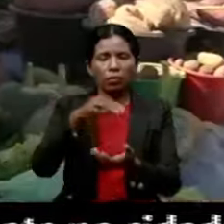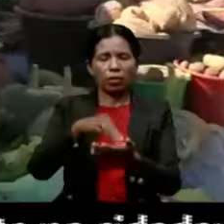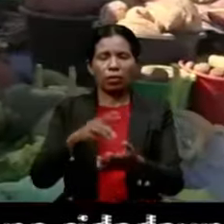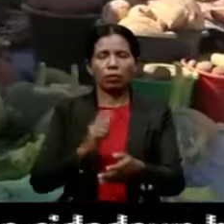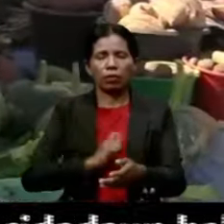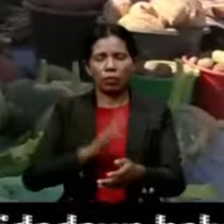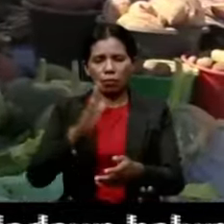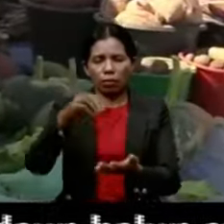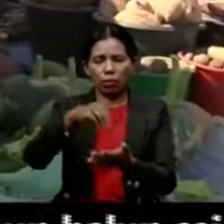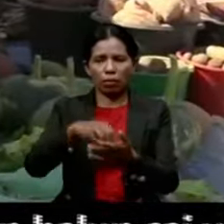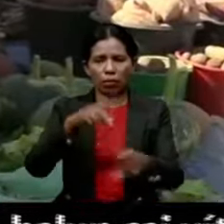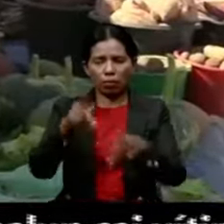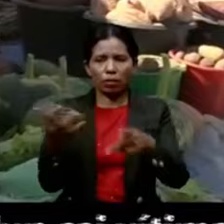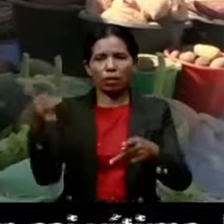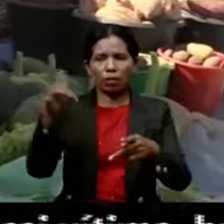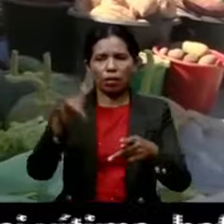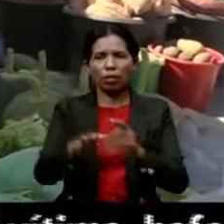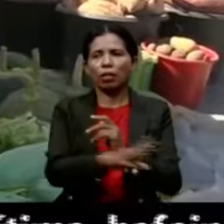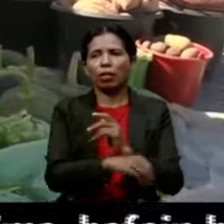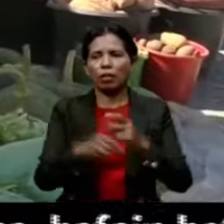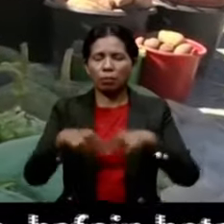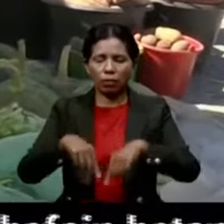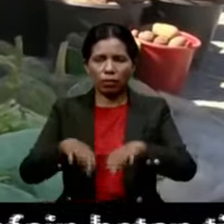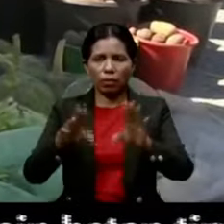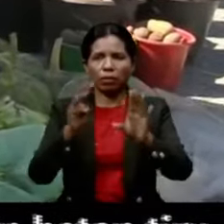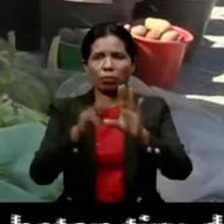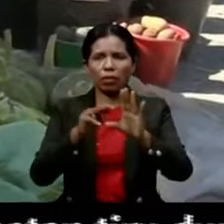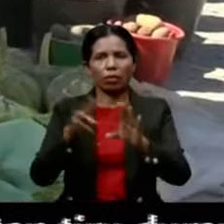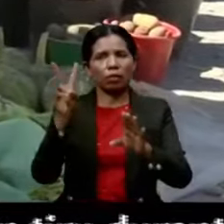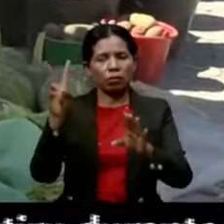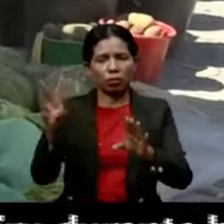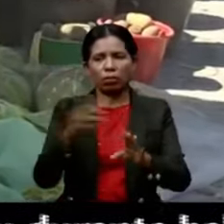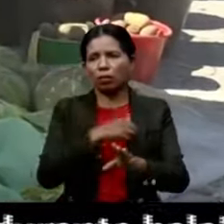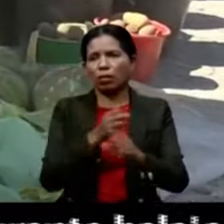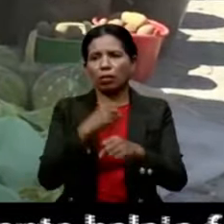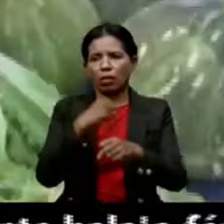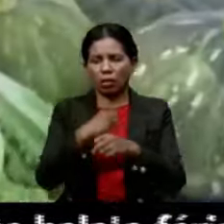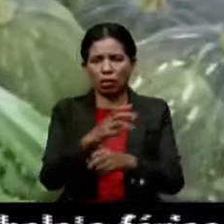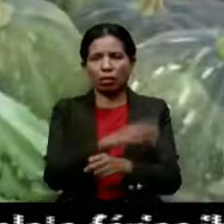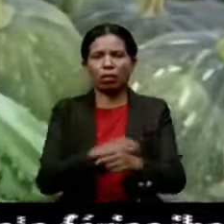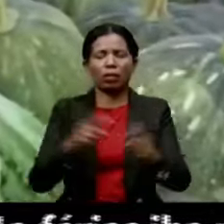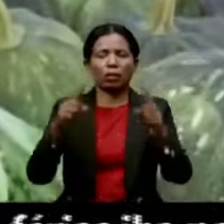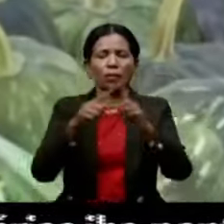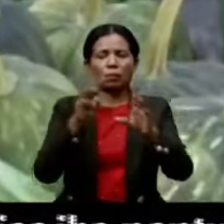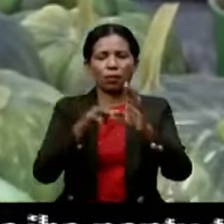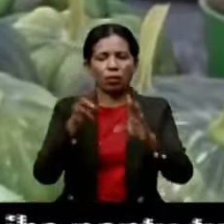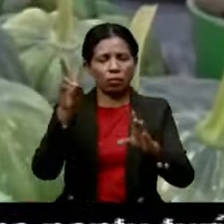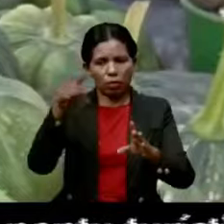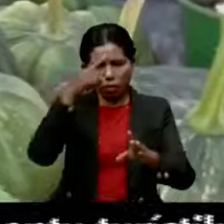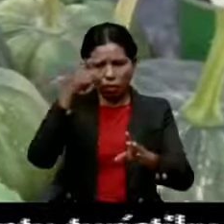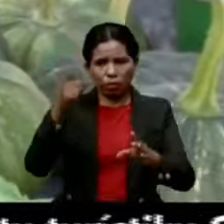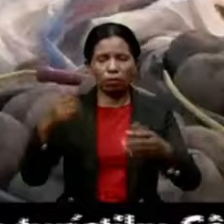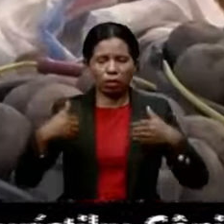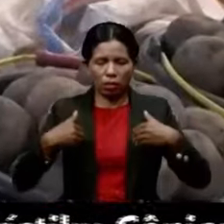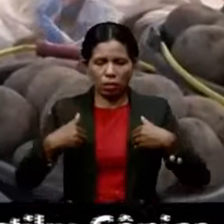nune bele akolye negosiante sira hirak ne ba merkadu rua refere mai besi dau kalo alargamento ba merkadu rua refere tamba sai iha